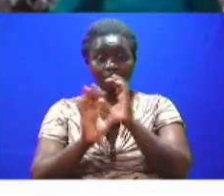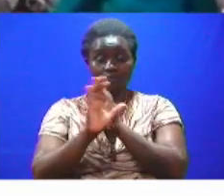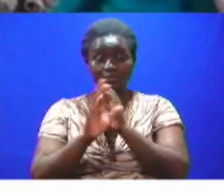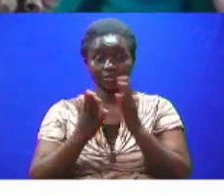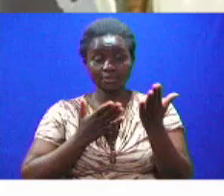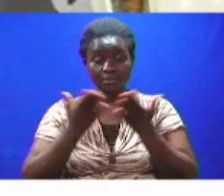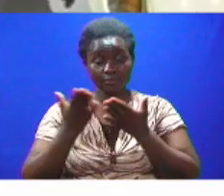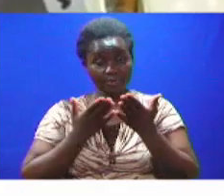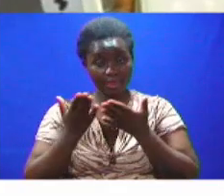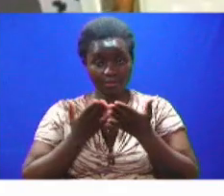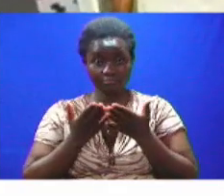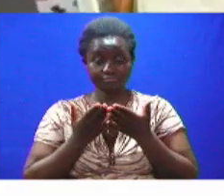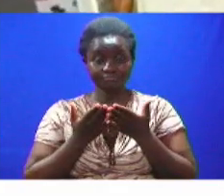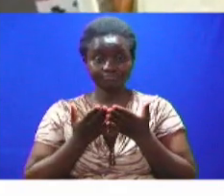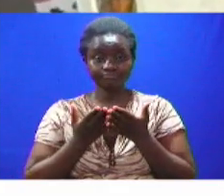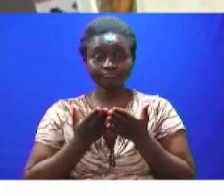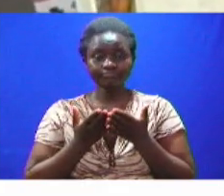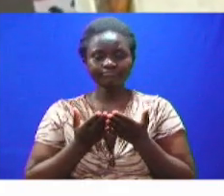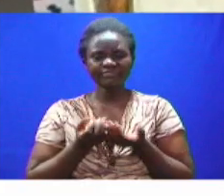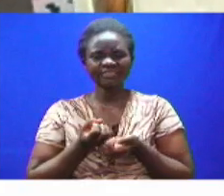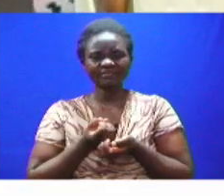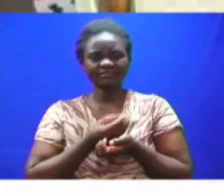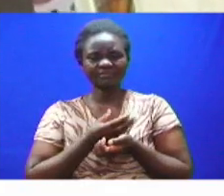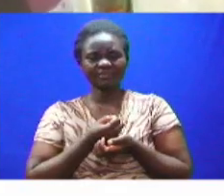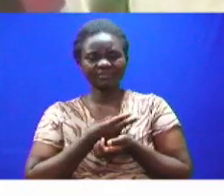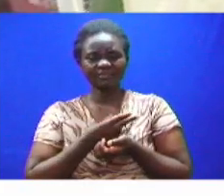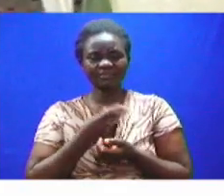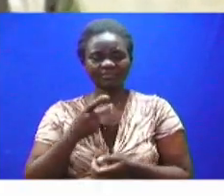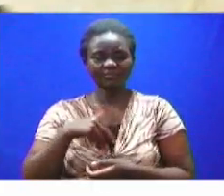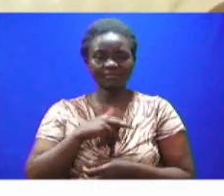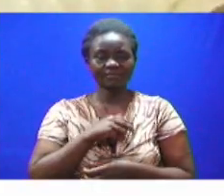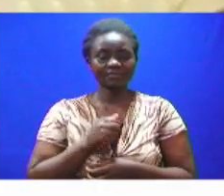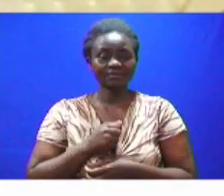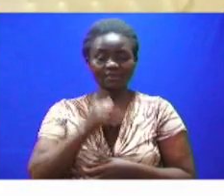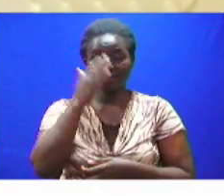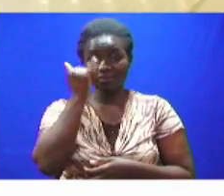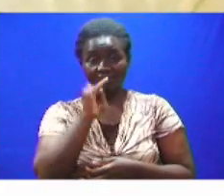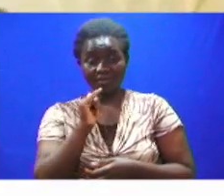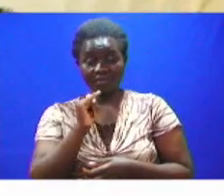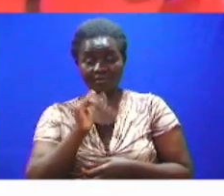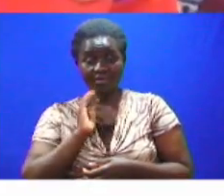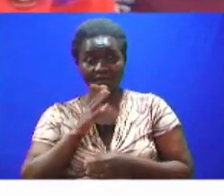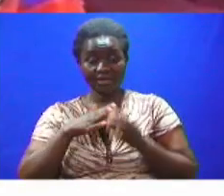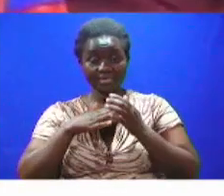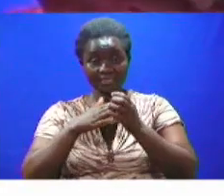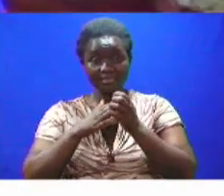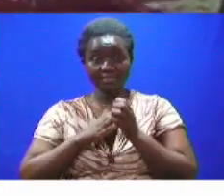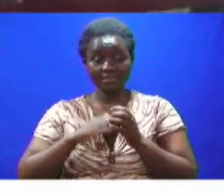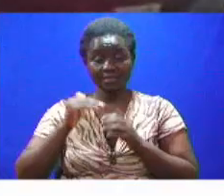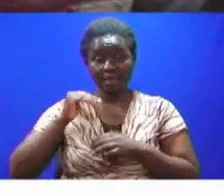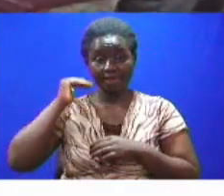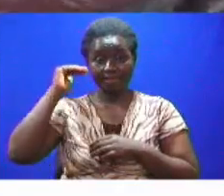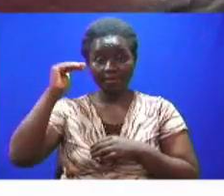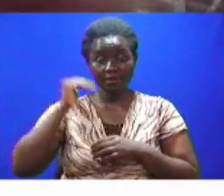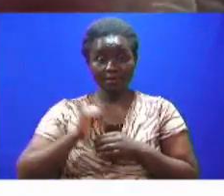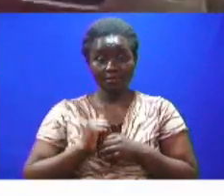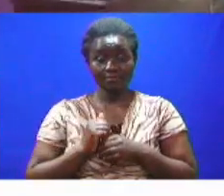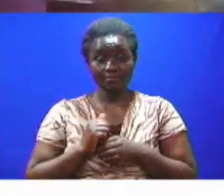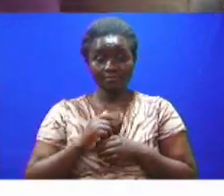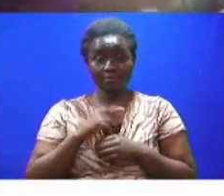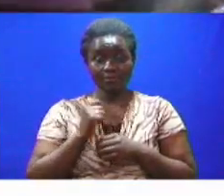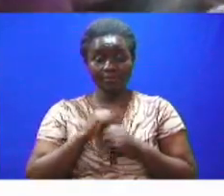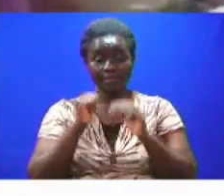ambapo inatia hofu kwa sababu viongozi wake wakubwa ambaye ni